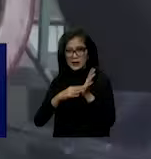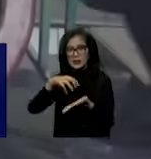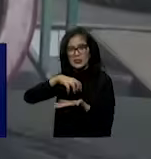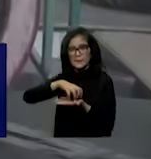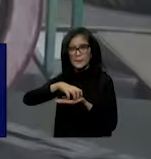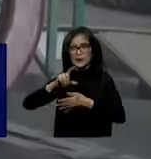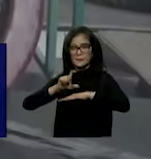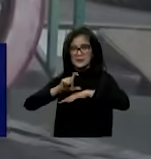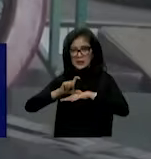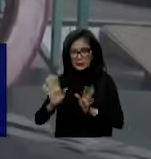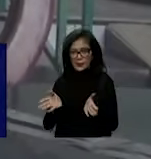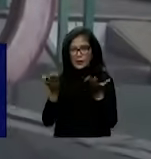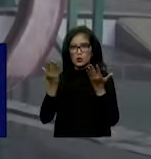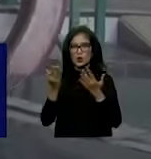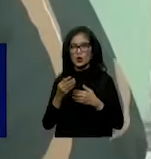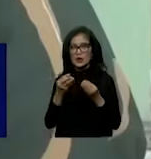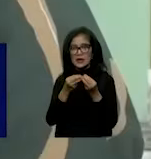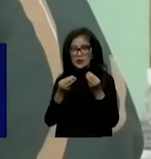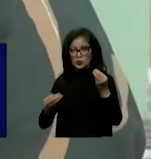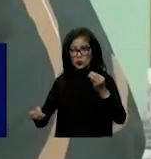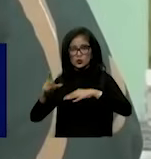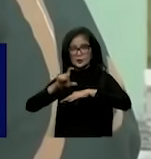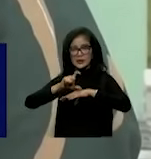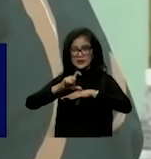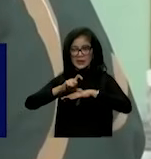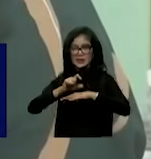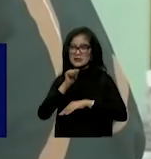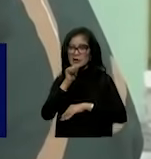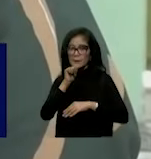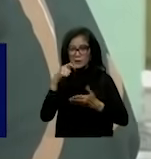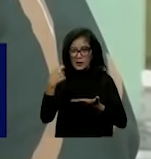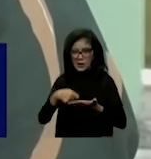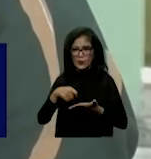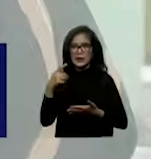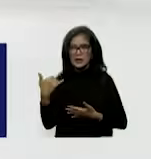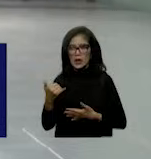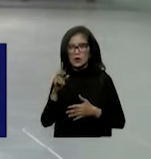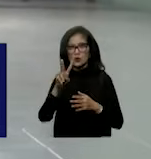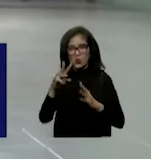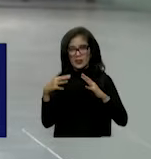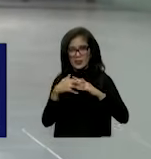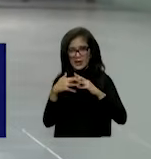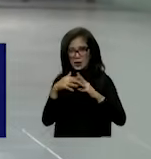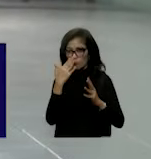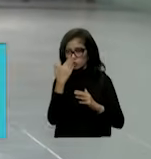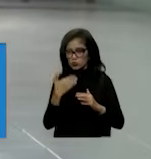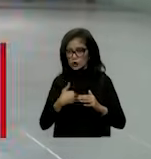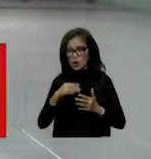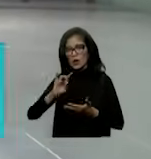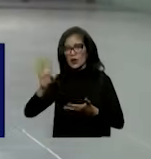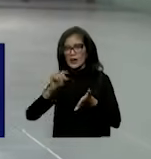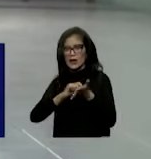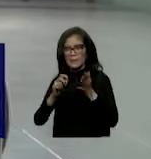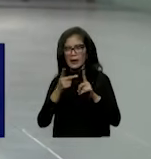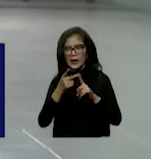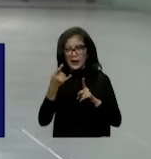Pengurus masjid mengakui kedua lahan tersebut milik Hilda Rahman dan tidak pernah diwakafkan. Tolong kemudi bahwa itu masjid tetap mau